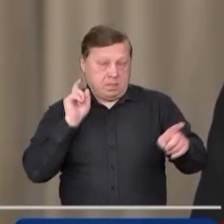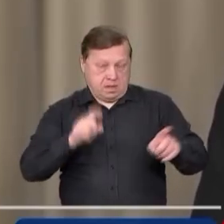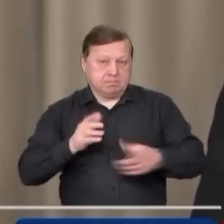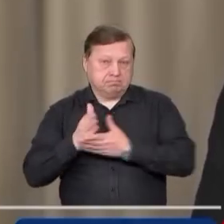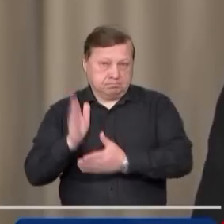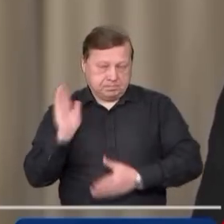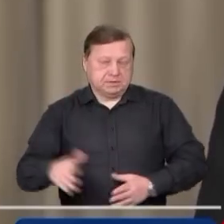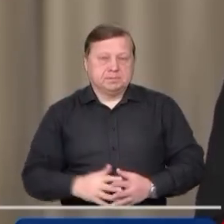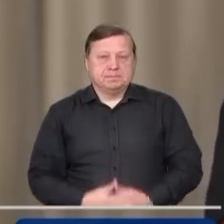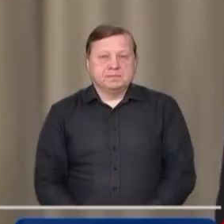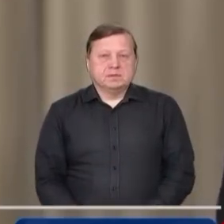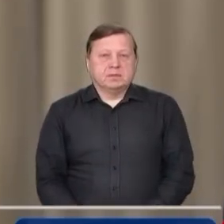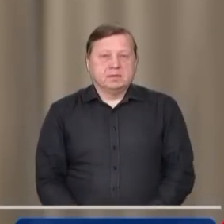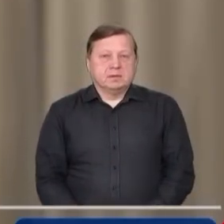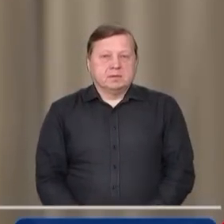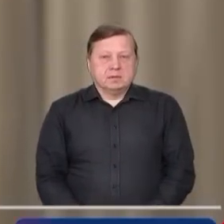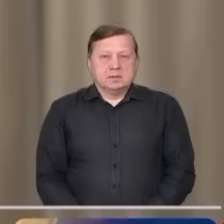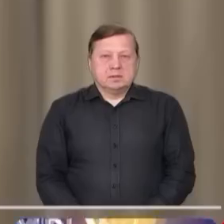platformach.